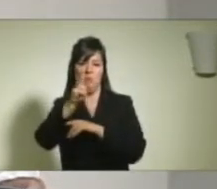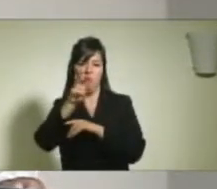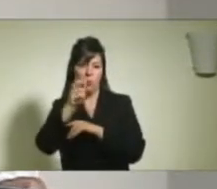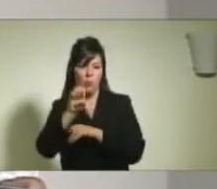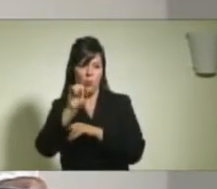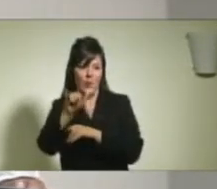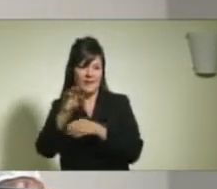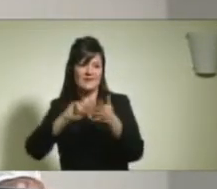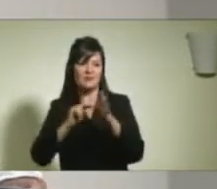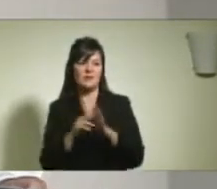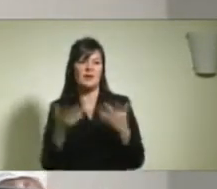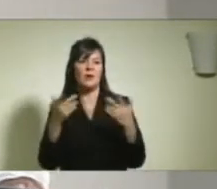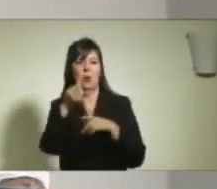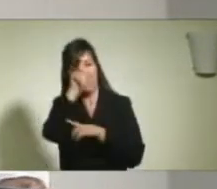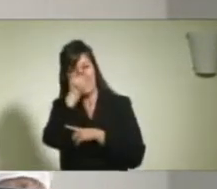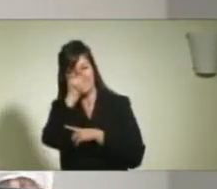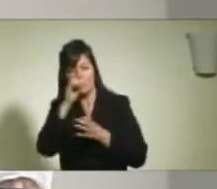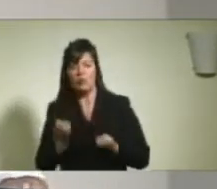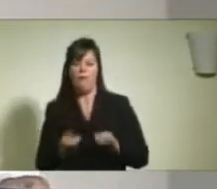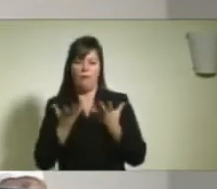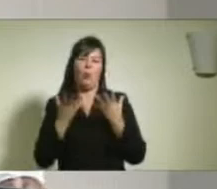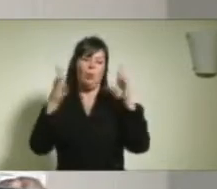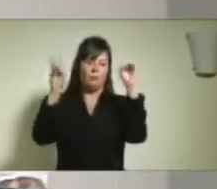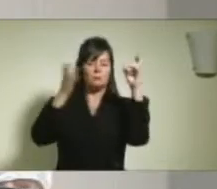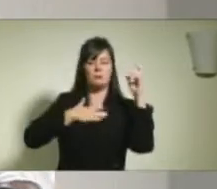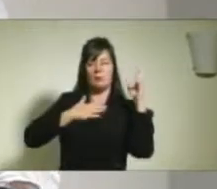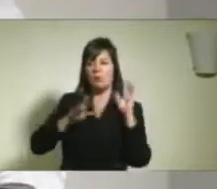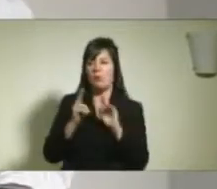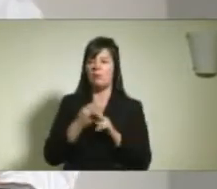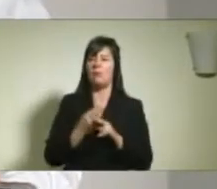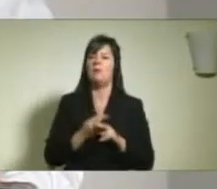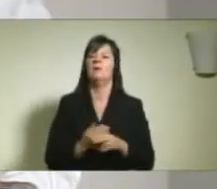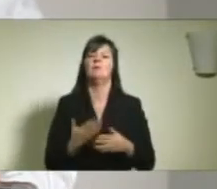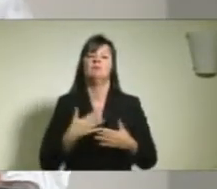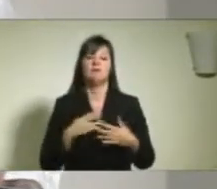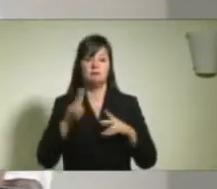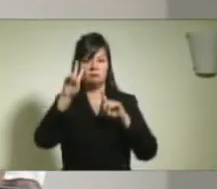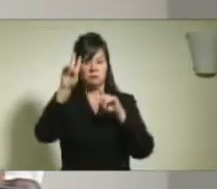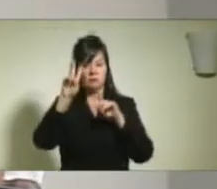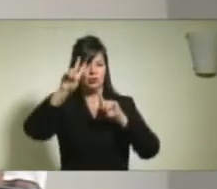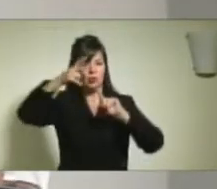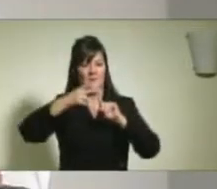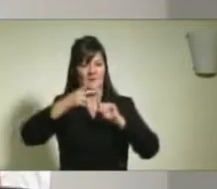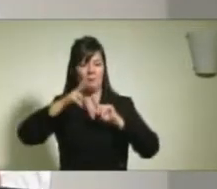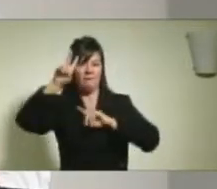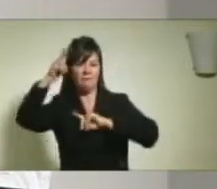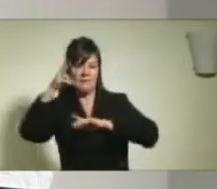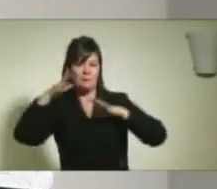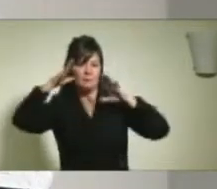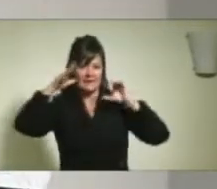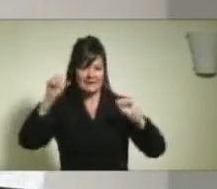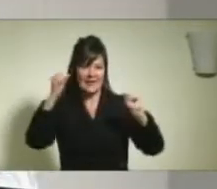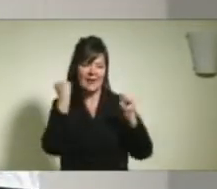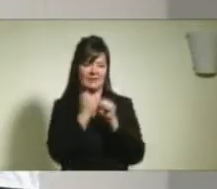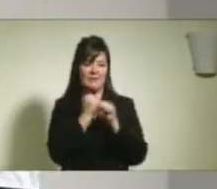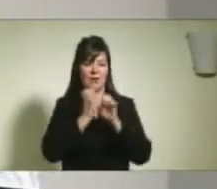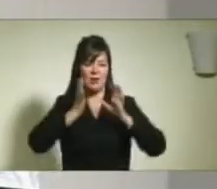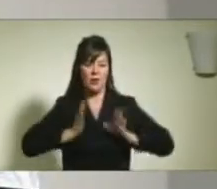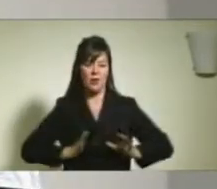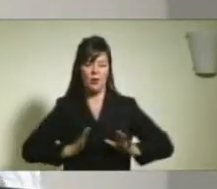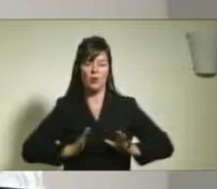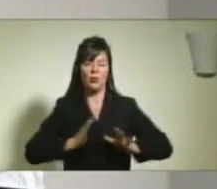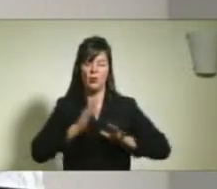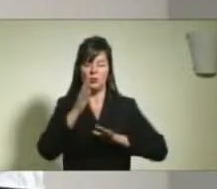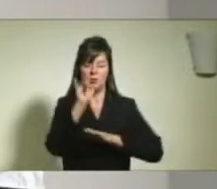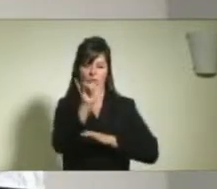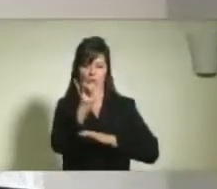vice-président pour les Autochtones du CTC, deuxième vice-président de la Fédération des travailleurs de Yukon et président